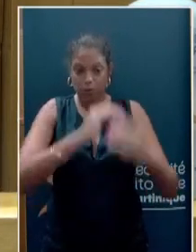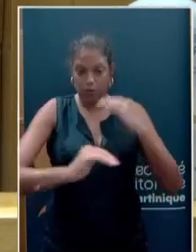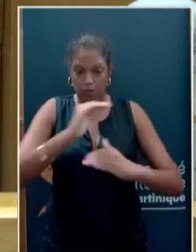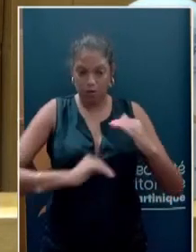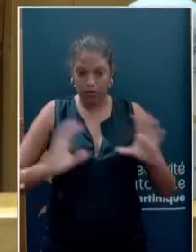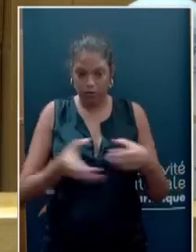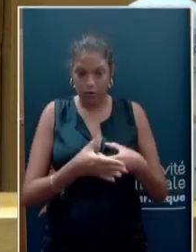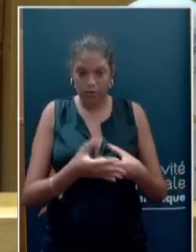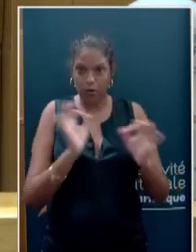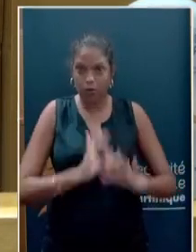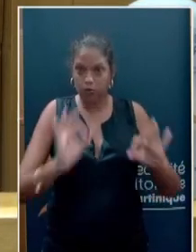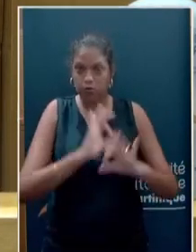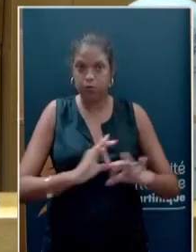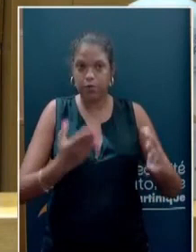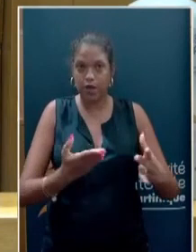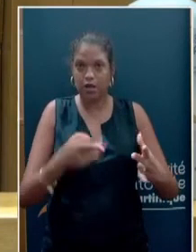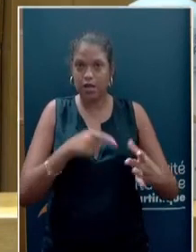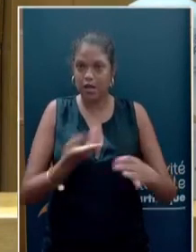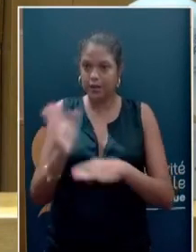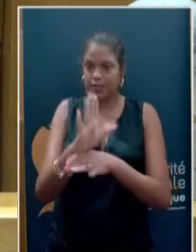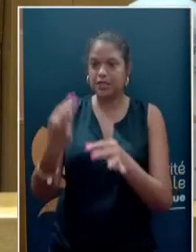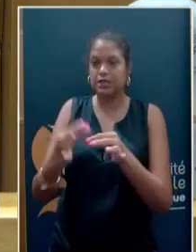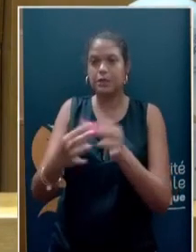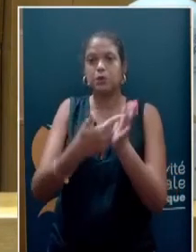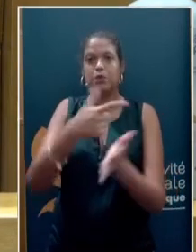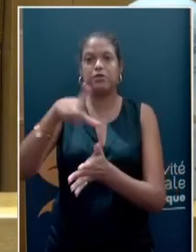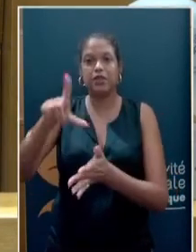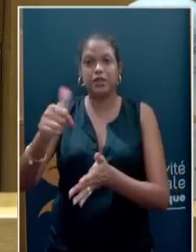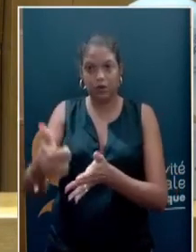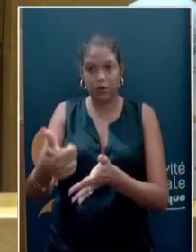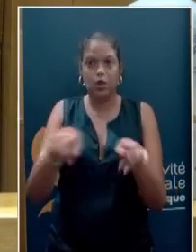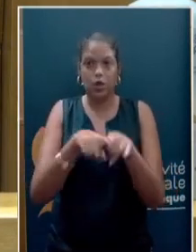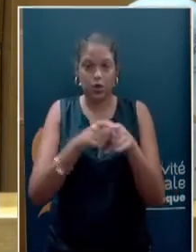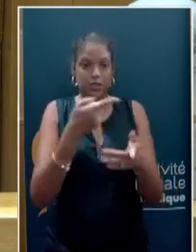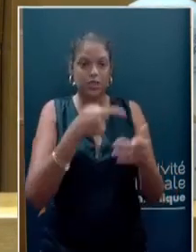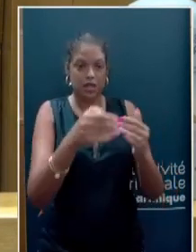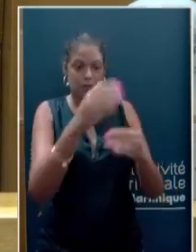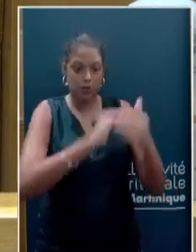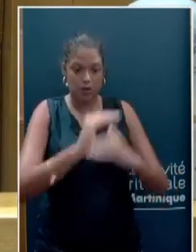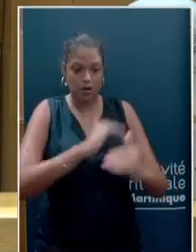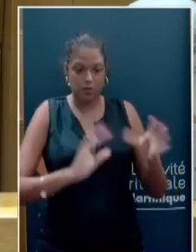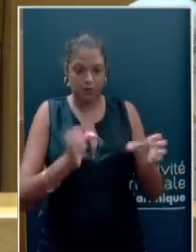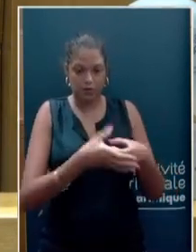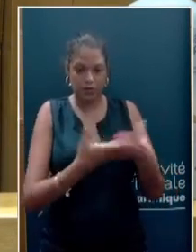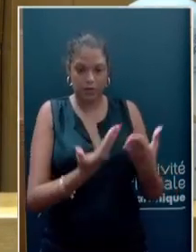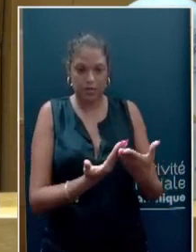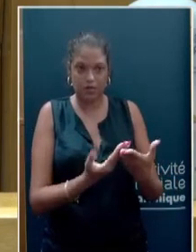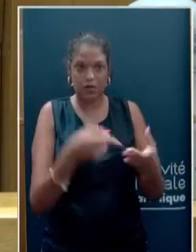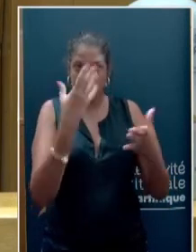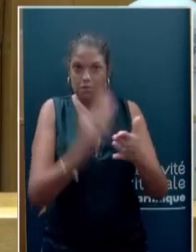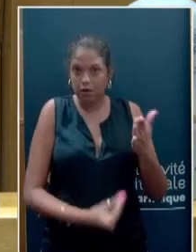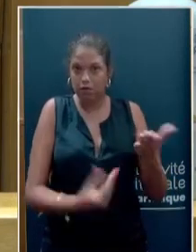formation présenté en septembre 2021, l'absence de programme de formation présenté en septembre